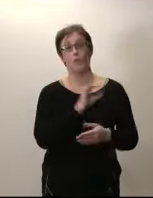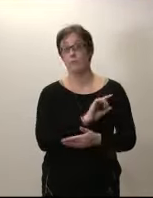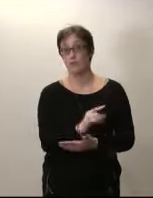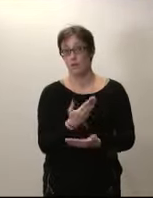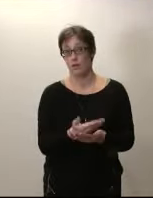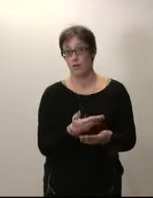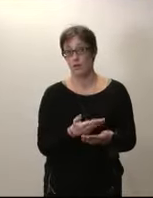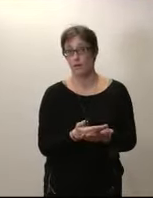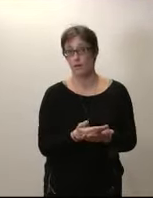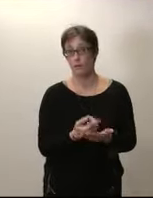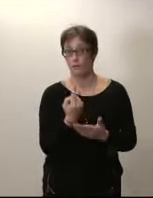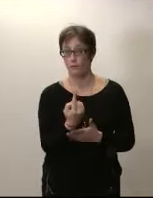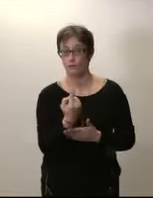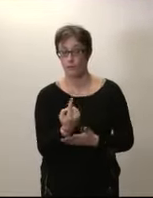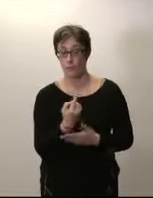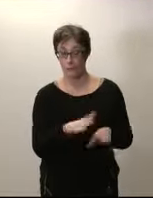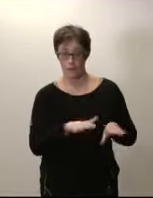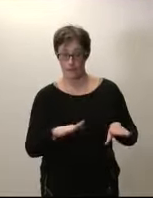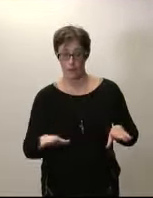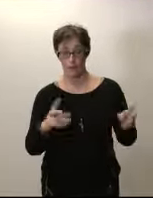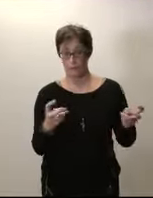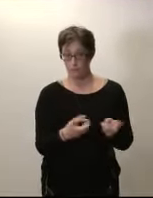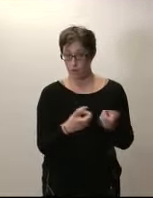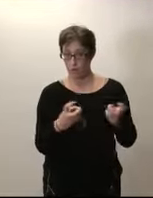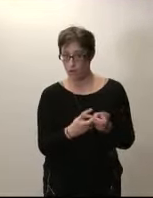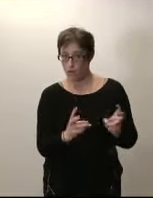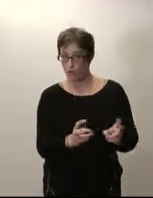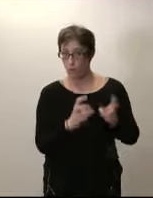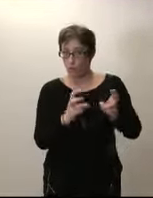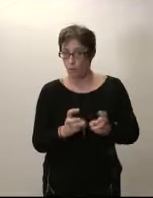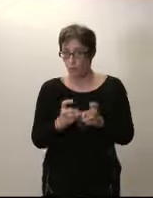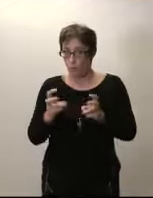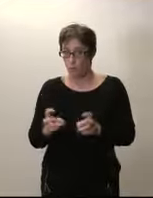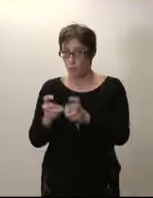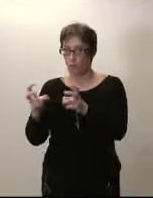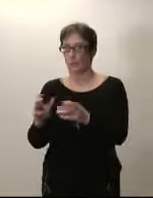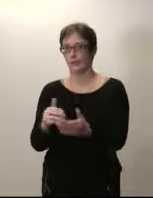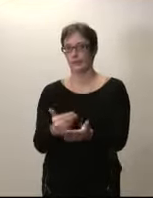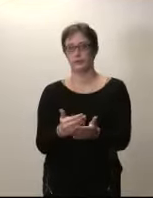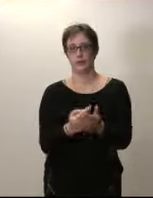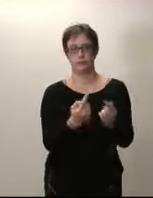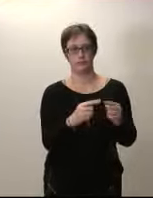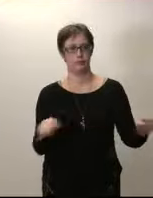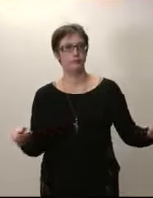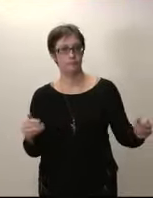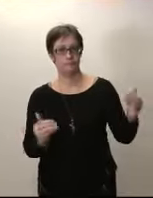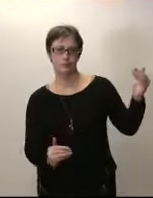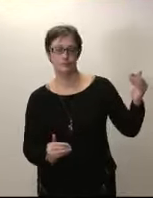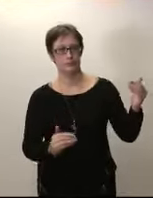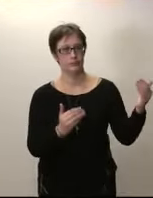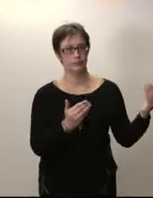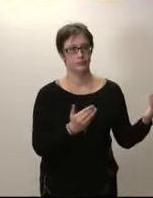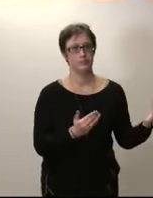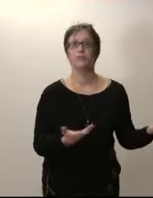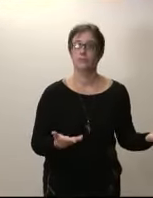le reste des parkings et que vous avez augmenté les prix. Oui. Et c'est ce qui explique la différence entre les chiffres que vous... Non, mais